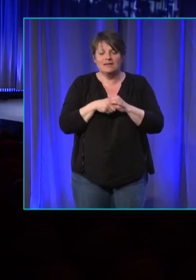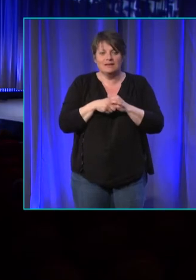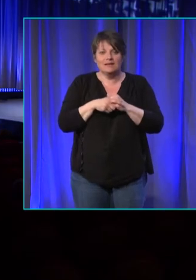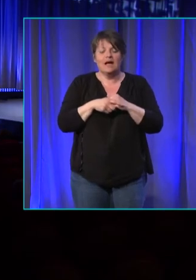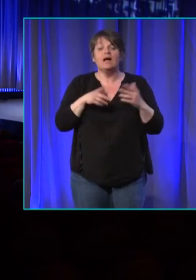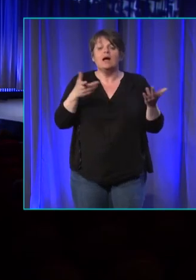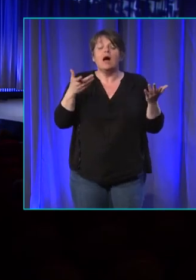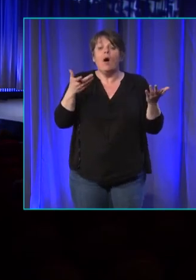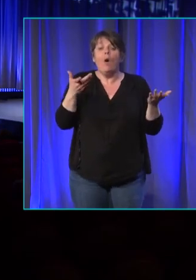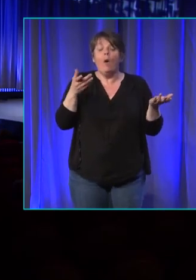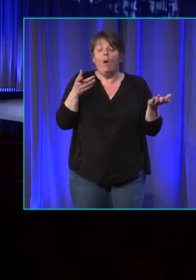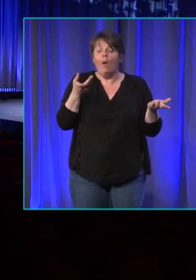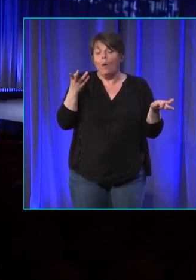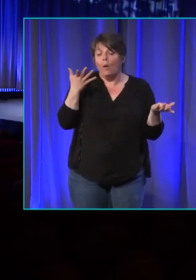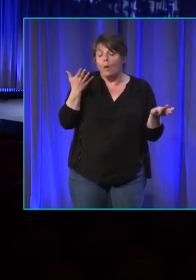En tout cas,